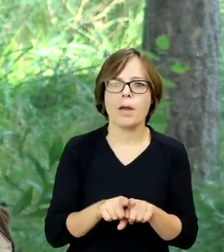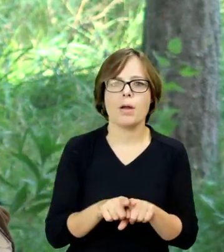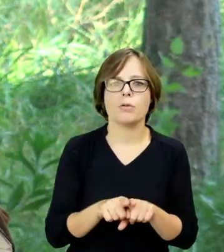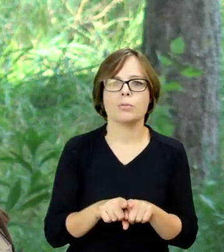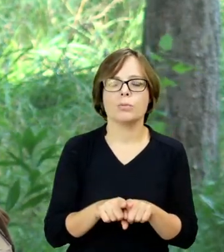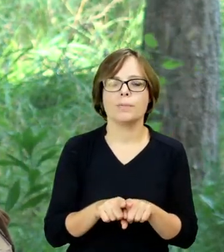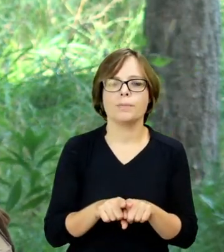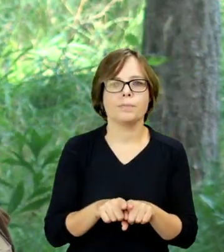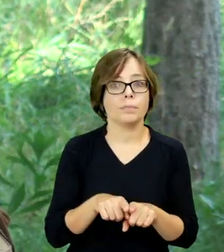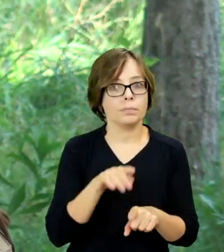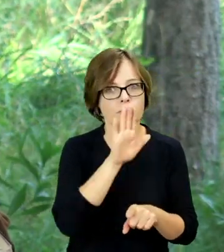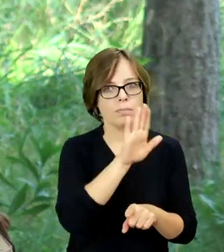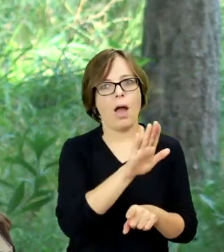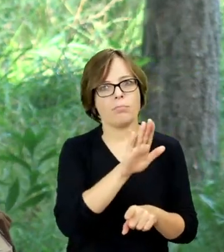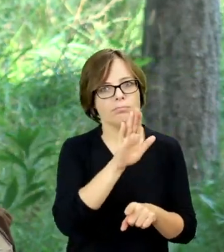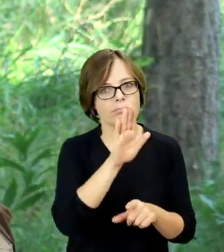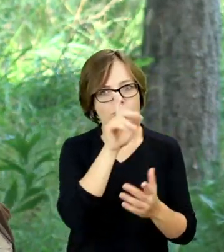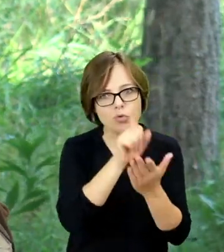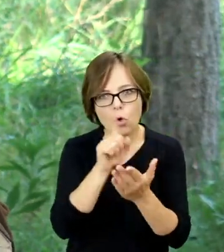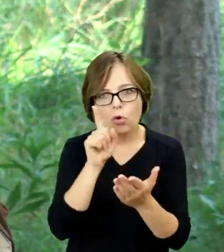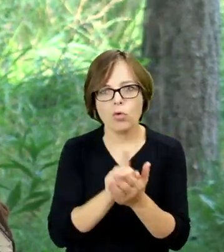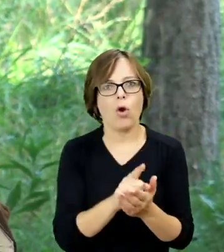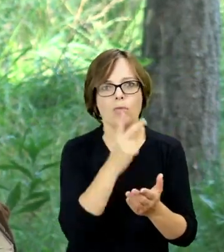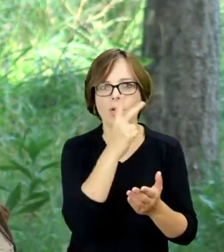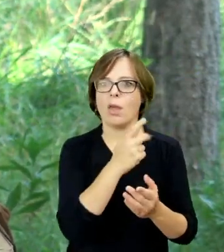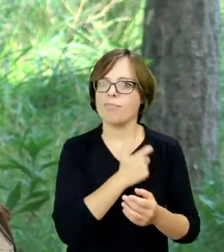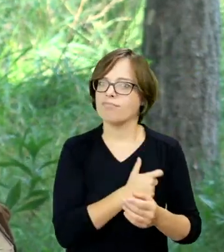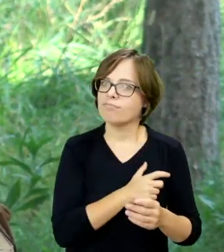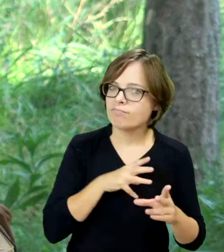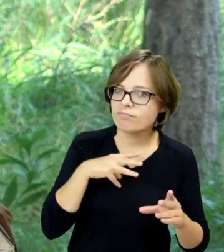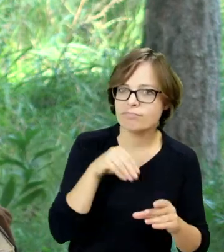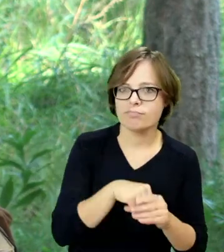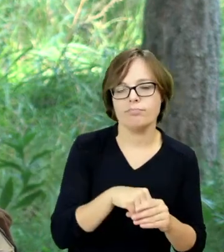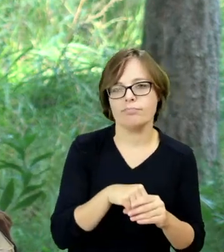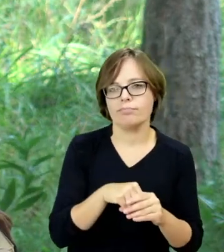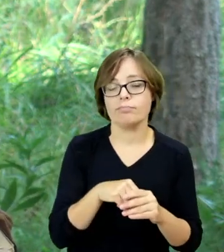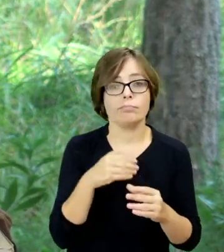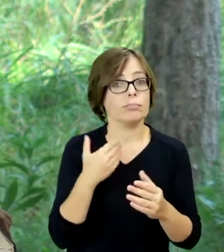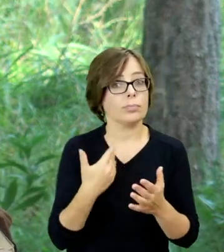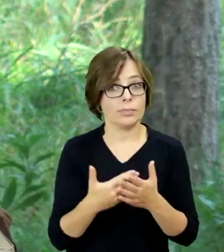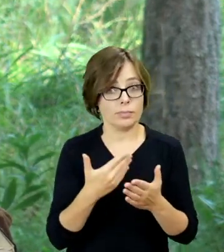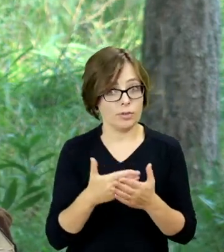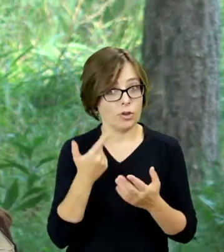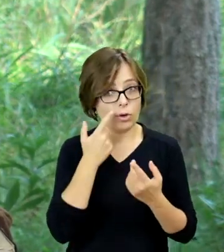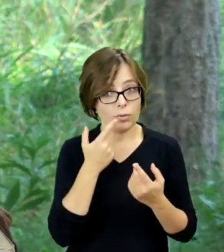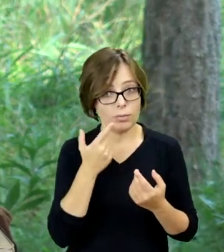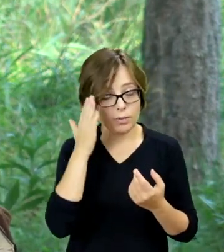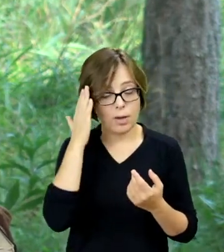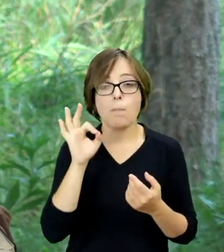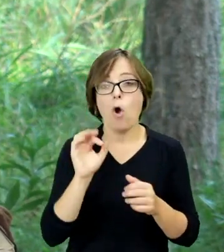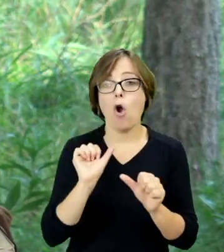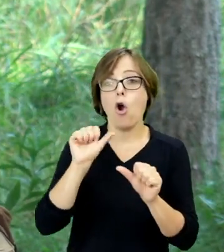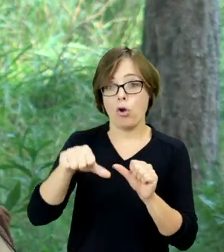niezwykły talent i zaangażowanie, bo rok później, w lipcu